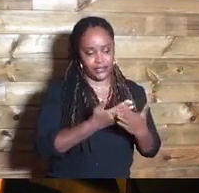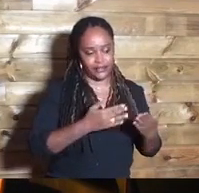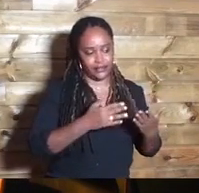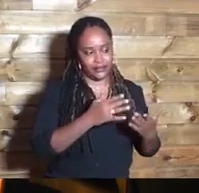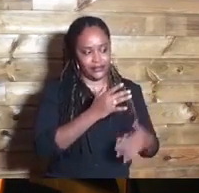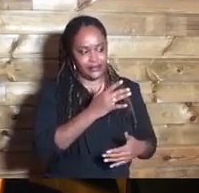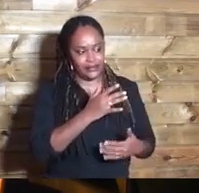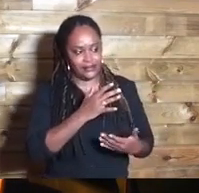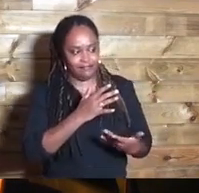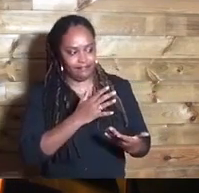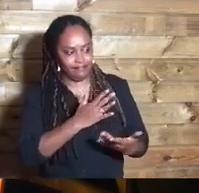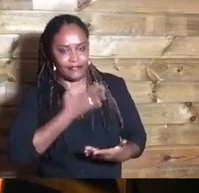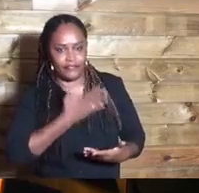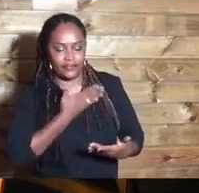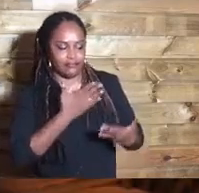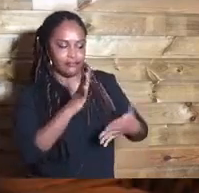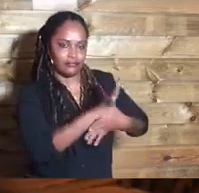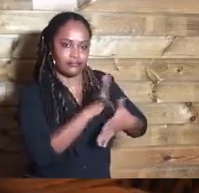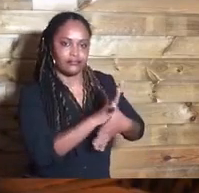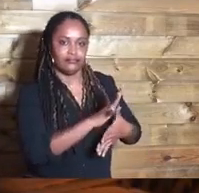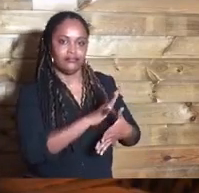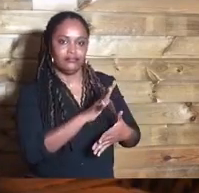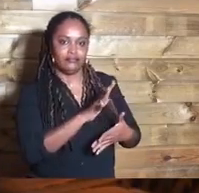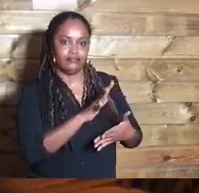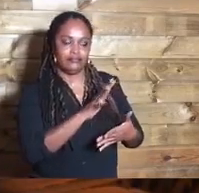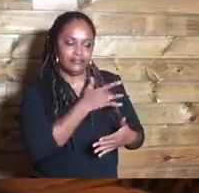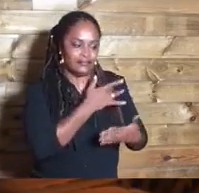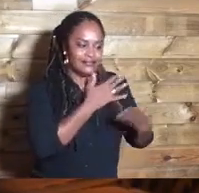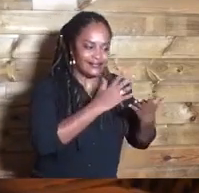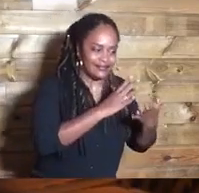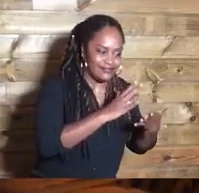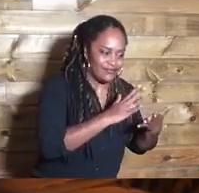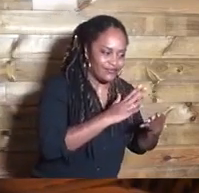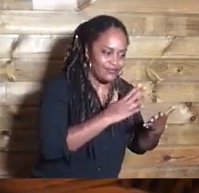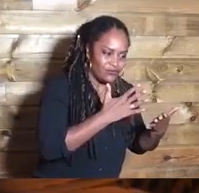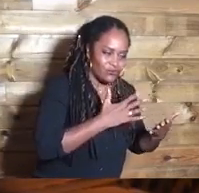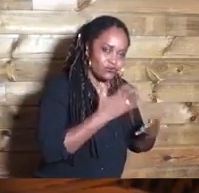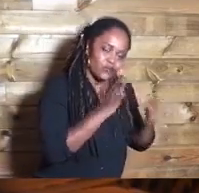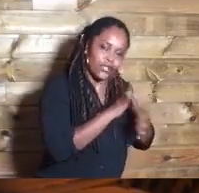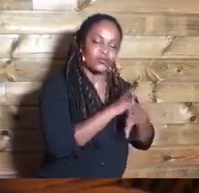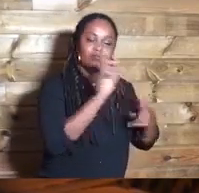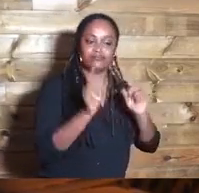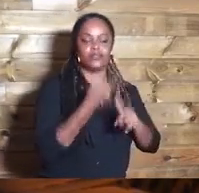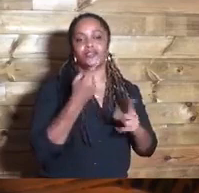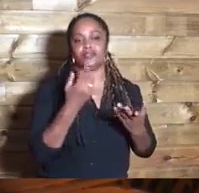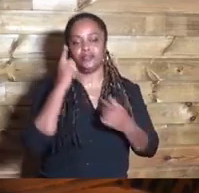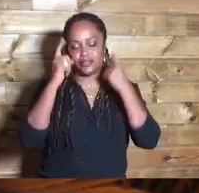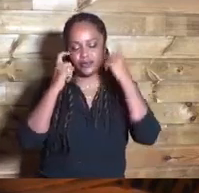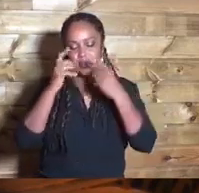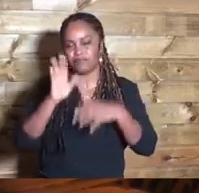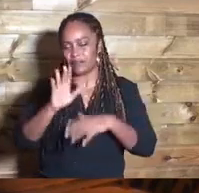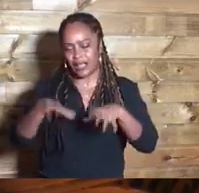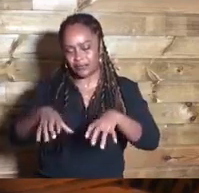des éléments interchangeables pour permettre tout le monde de faire l'expérience de l'administration, même si c'est